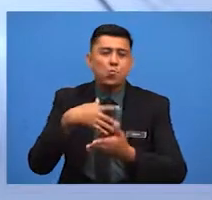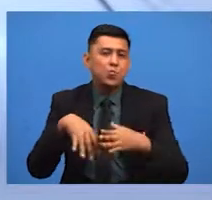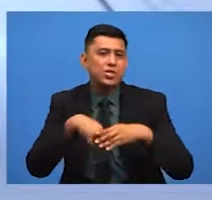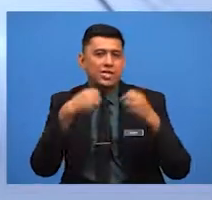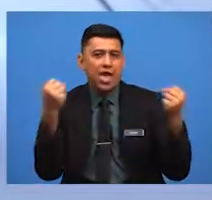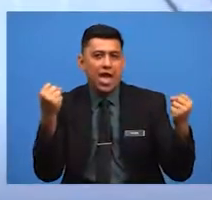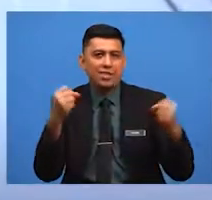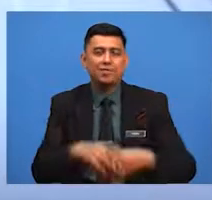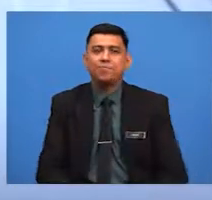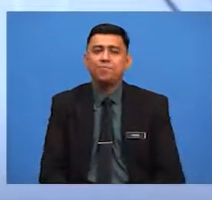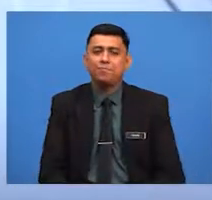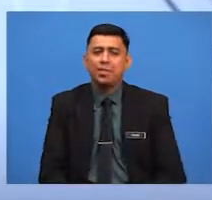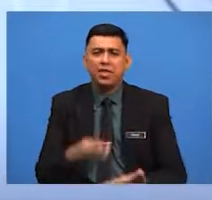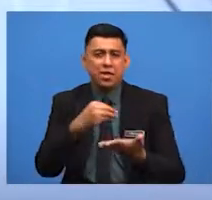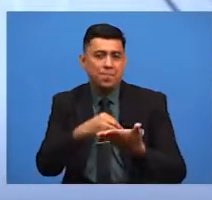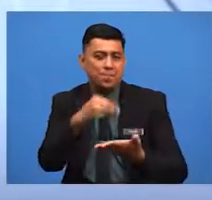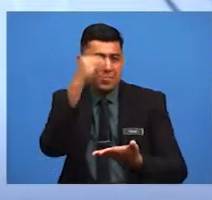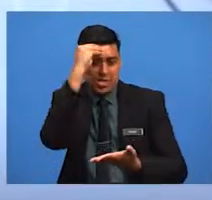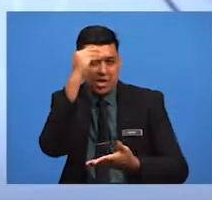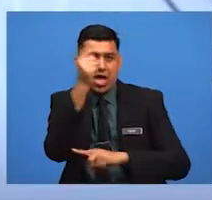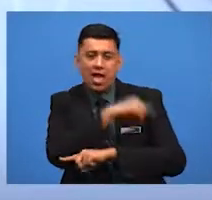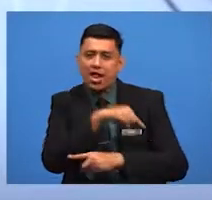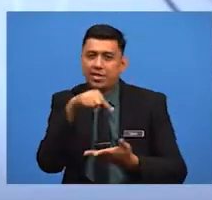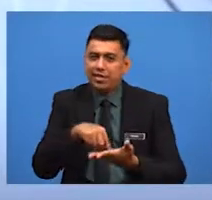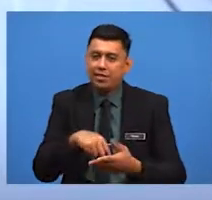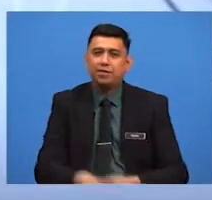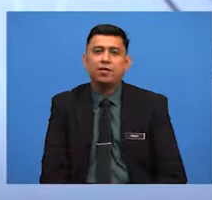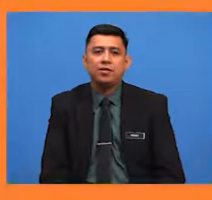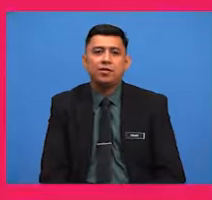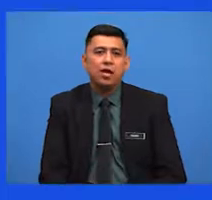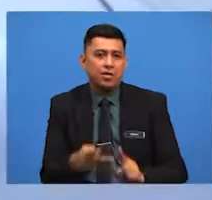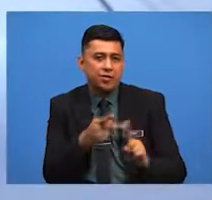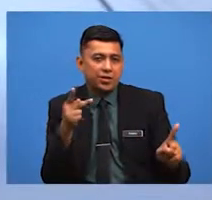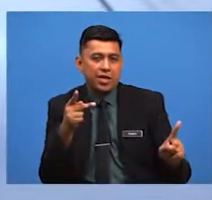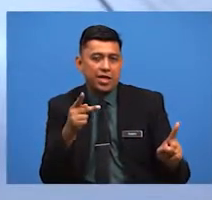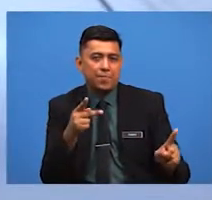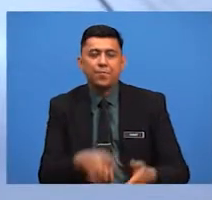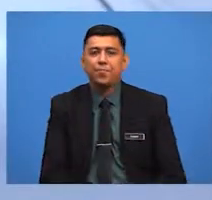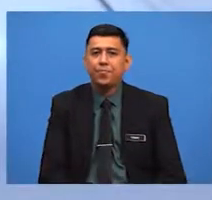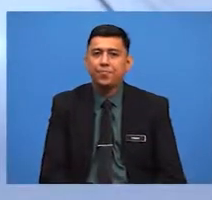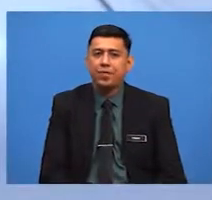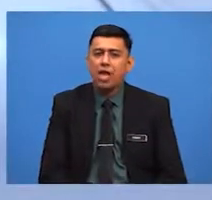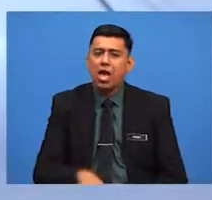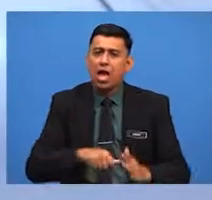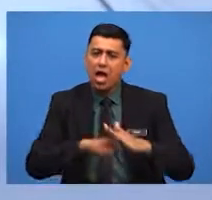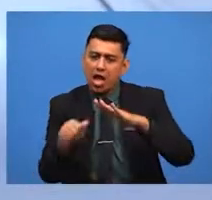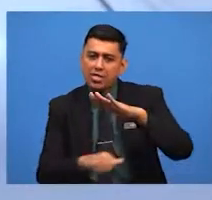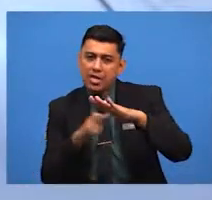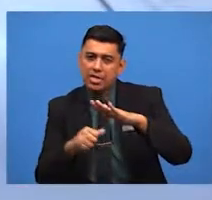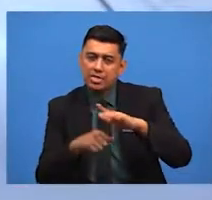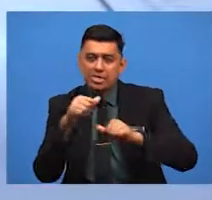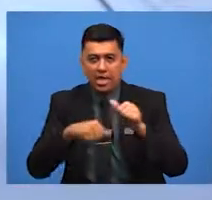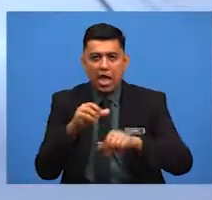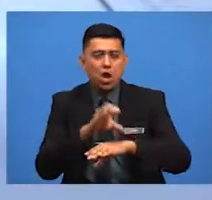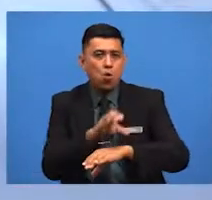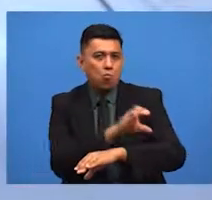sejahtera. Pembelajaran kita hari ini ialah daripada mata pelajaran Asas Sains Komputer